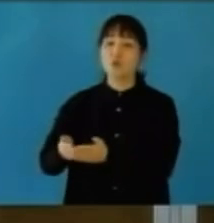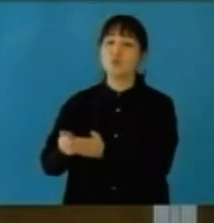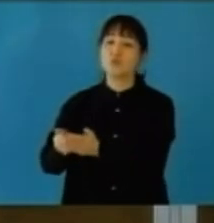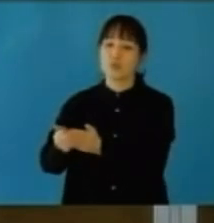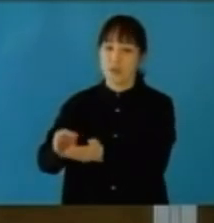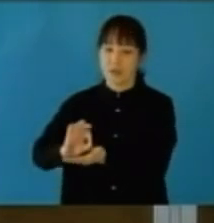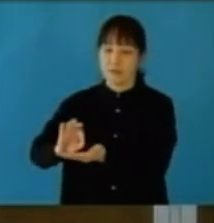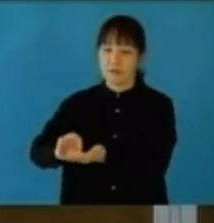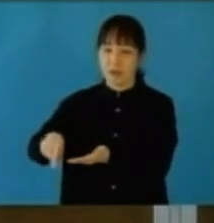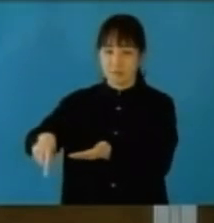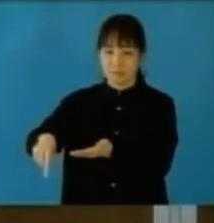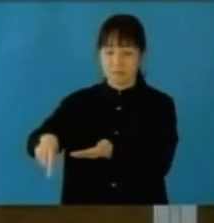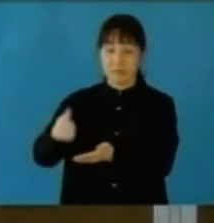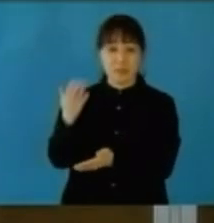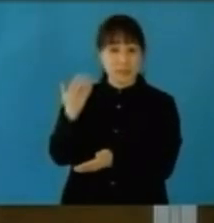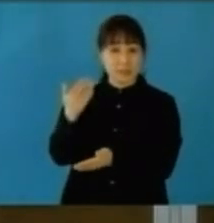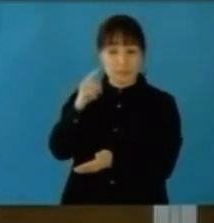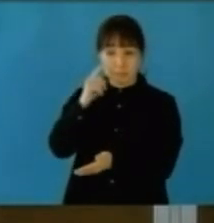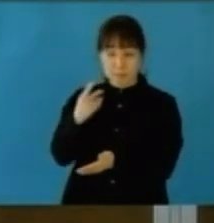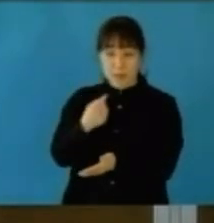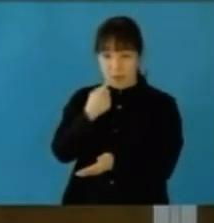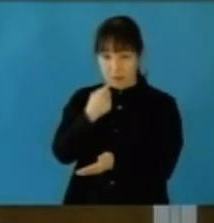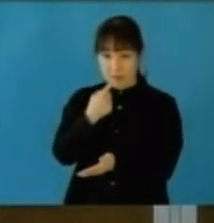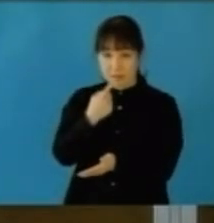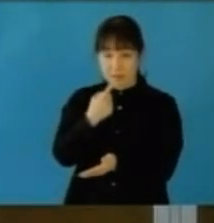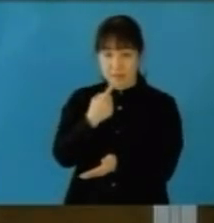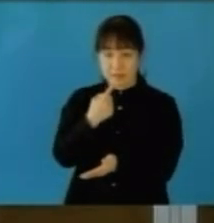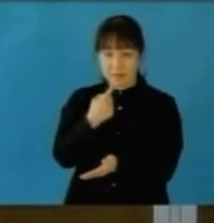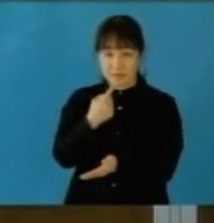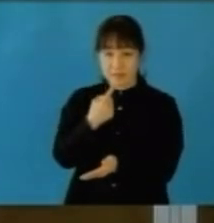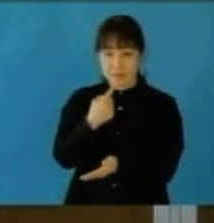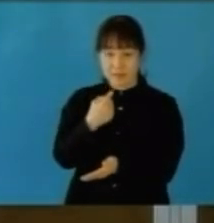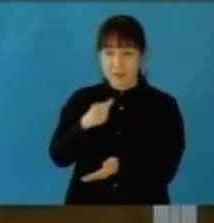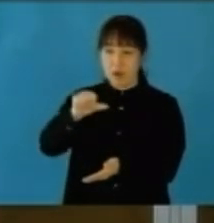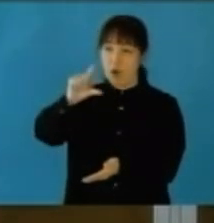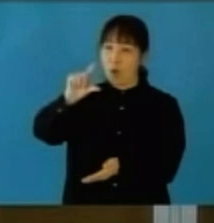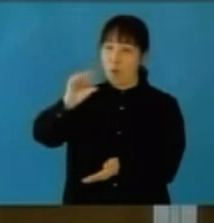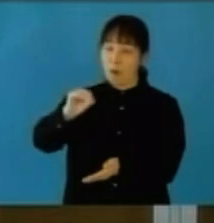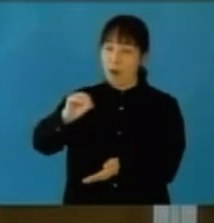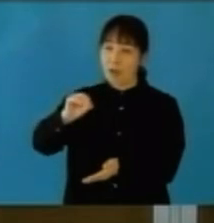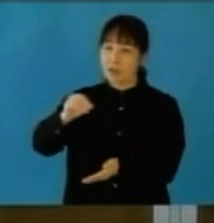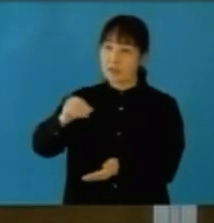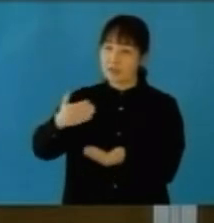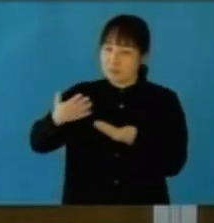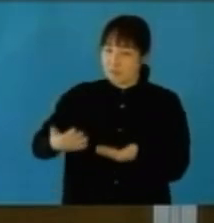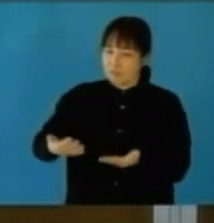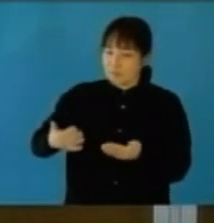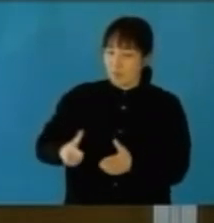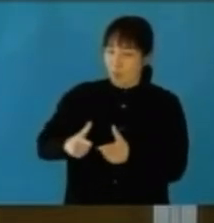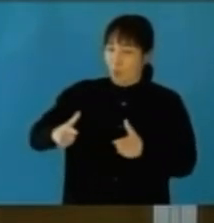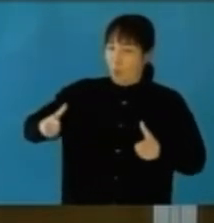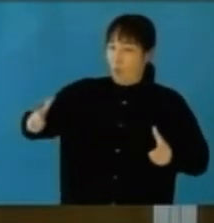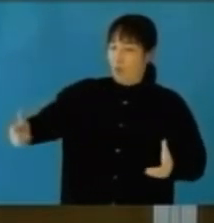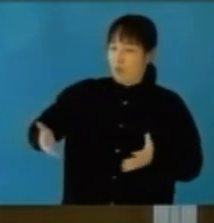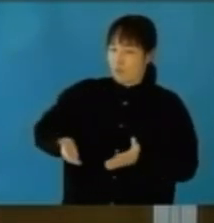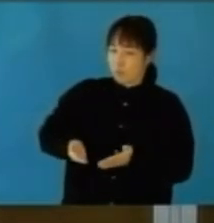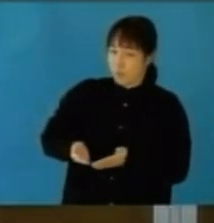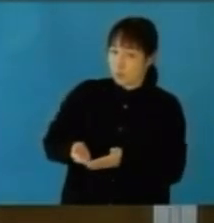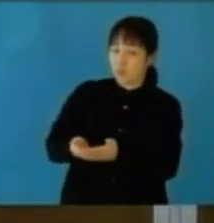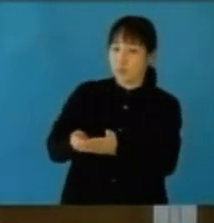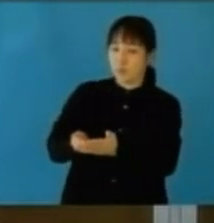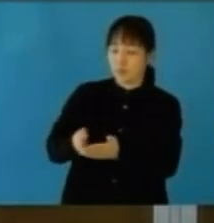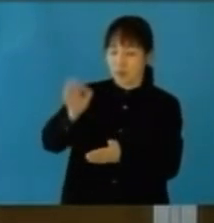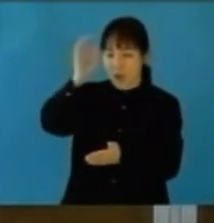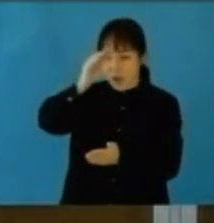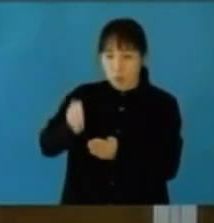まあ、私も先般見ましたけども、5万トン以下ですか、3万トンクラスの、ラグジュアリーなクルーズ船